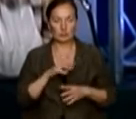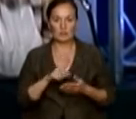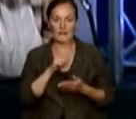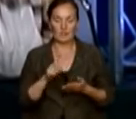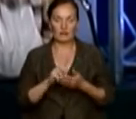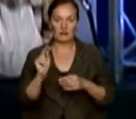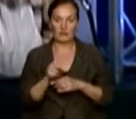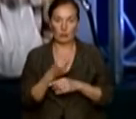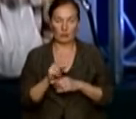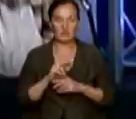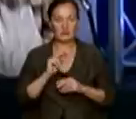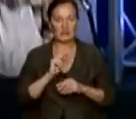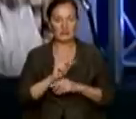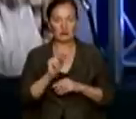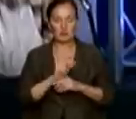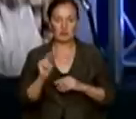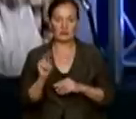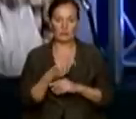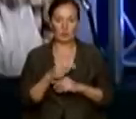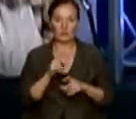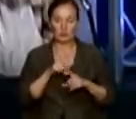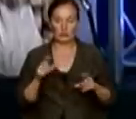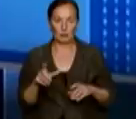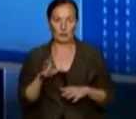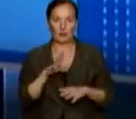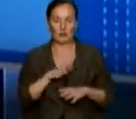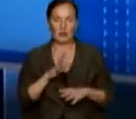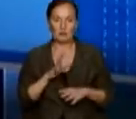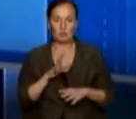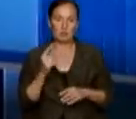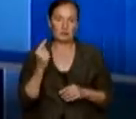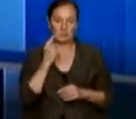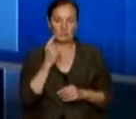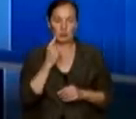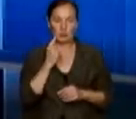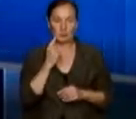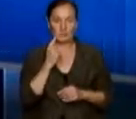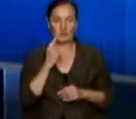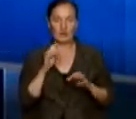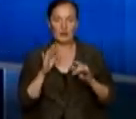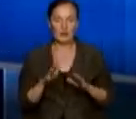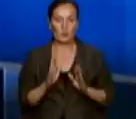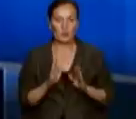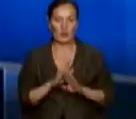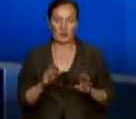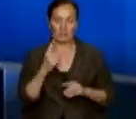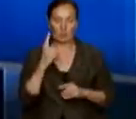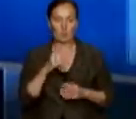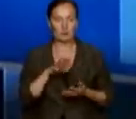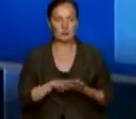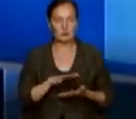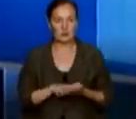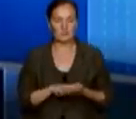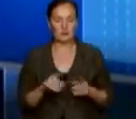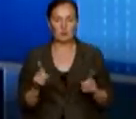виховувати, навчити, виховувати людей і бути правосвідомими. Але ж діло не тільки в одному смітті, правда ж? Правда, в чому? Виходить,